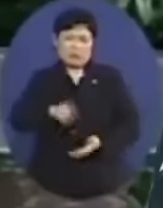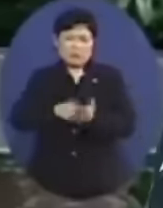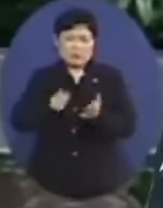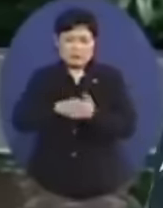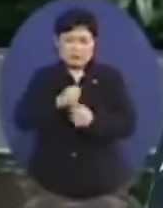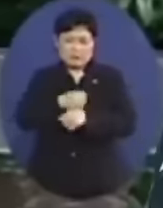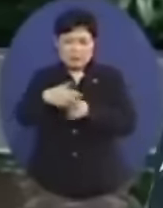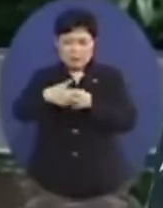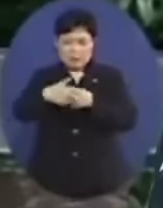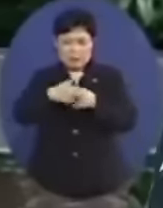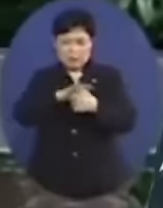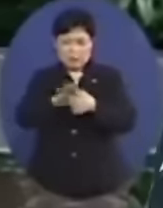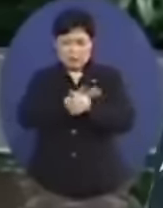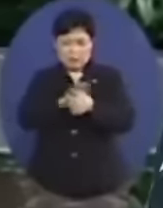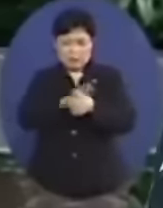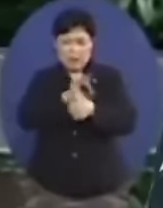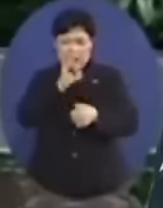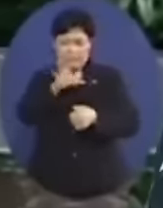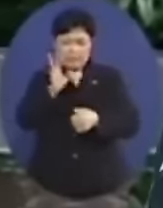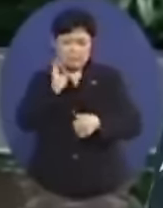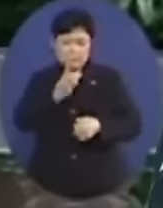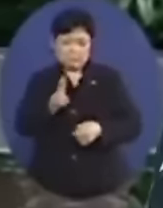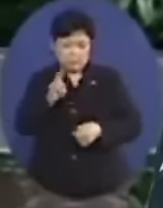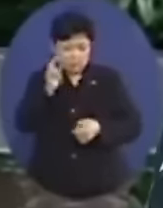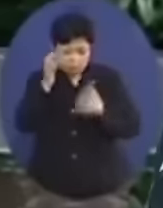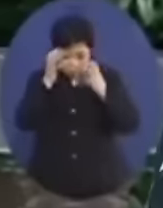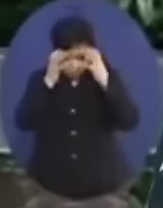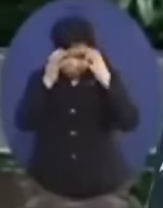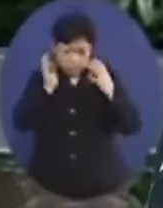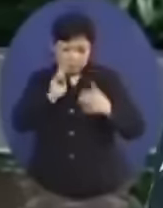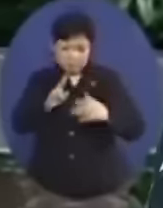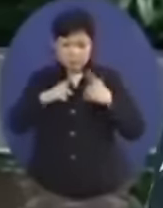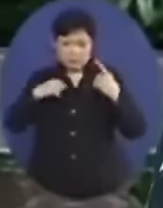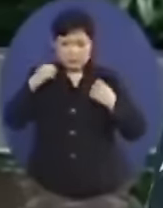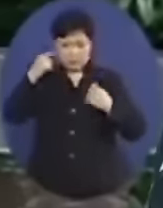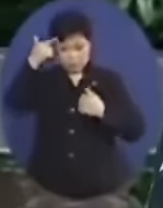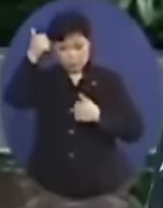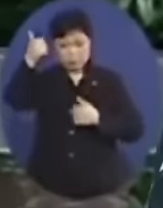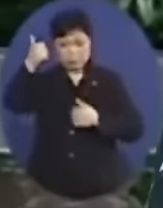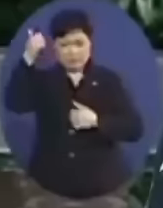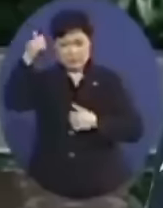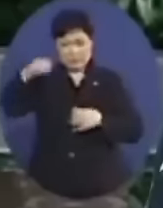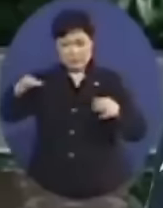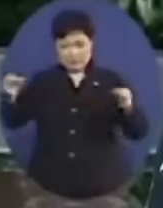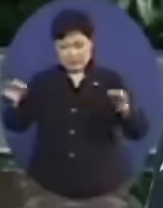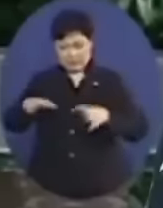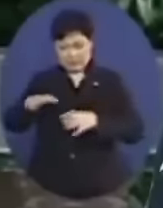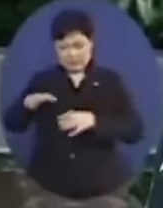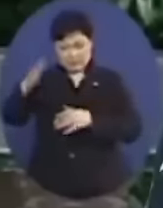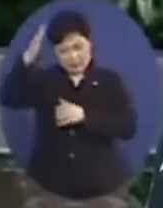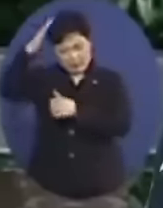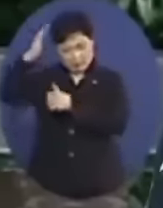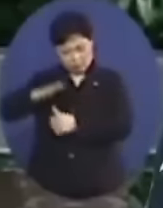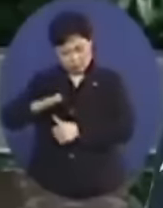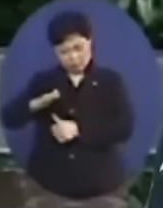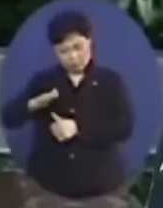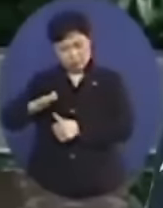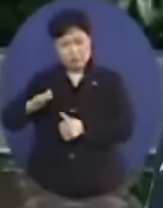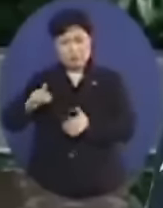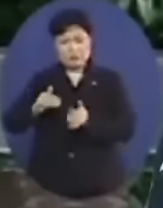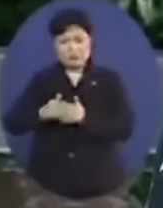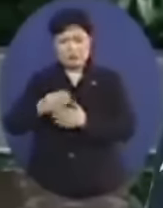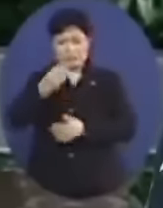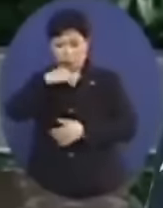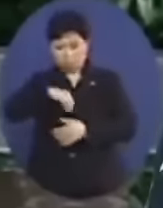치료를 받도 낳지 못하고 너무나 고통스러 제게 와서 사무실에서 몇 분이나 안수를 받았습니다 그 효과가